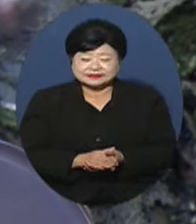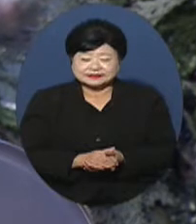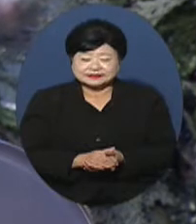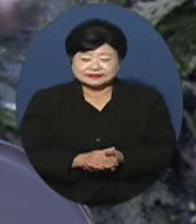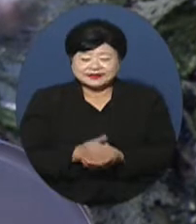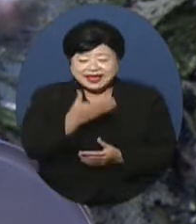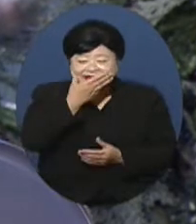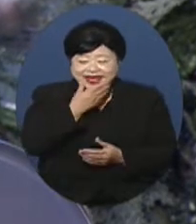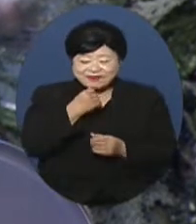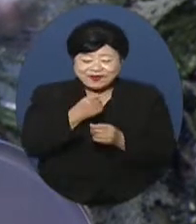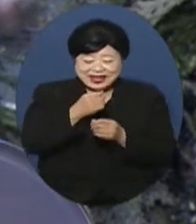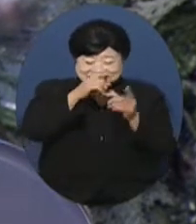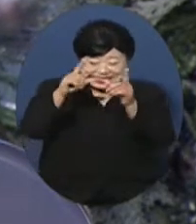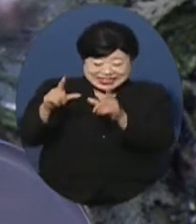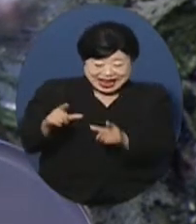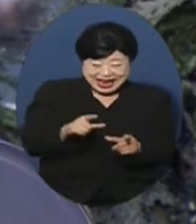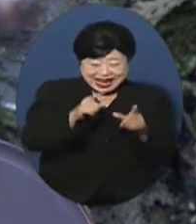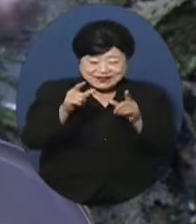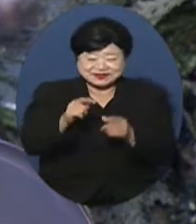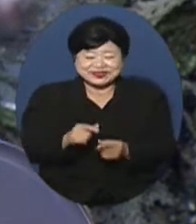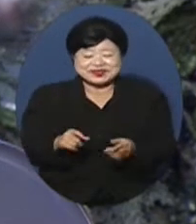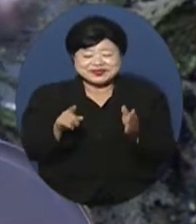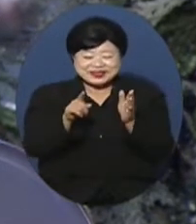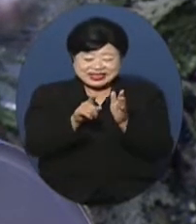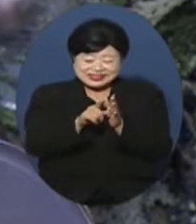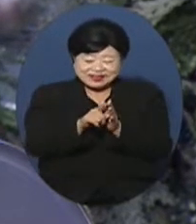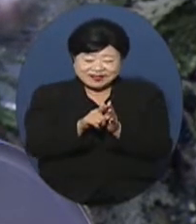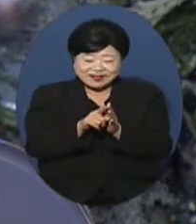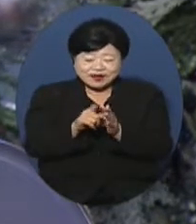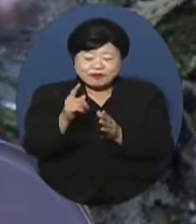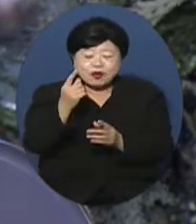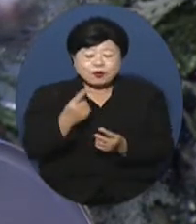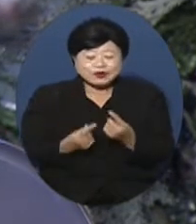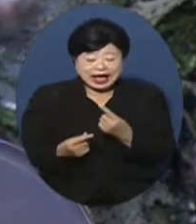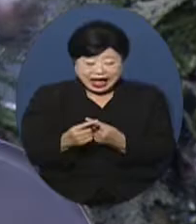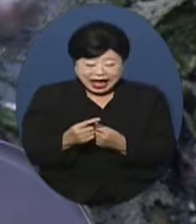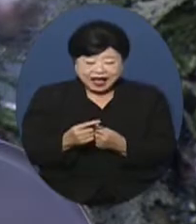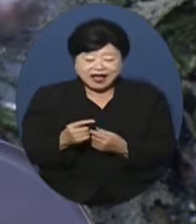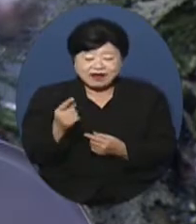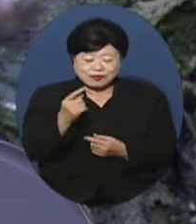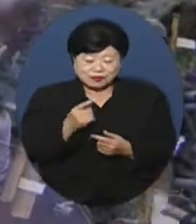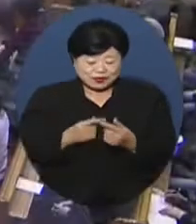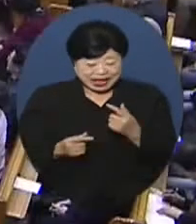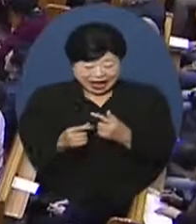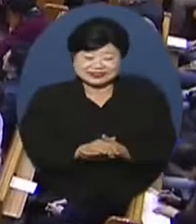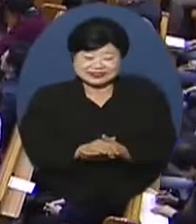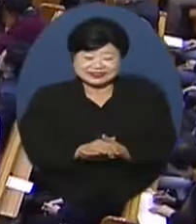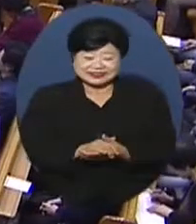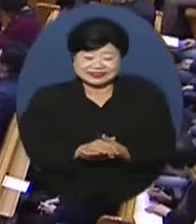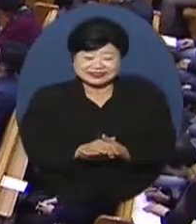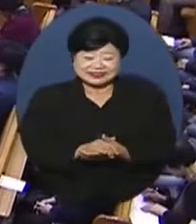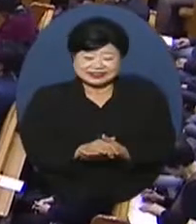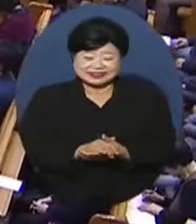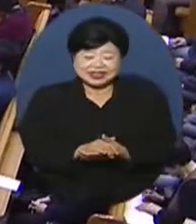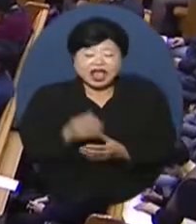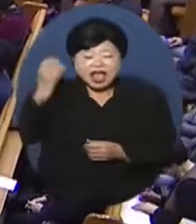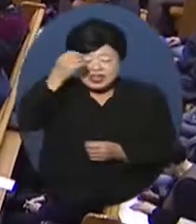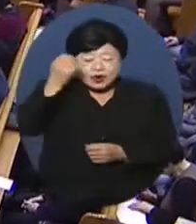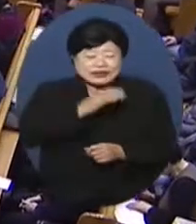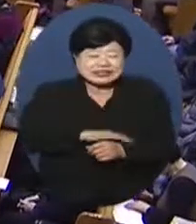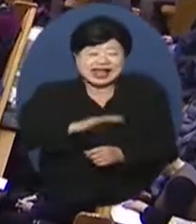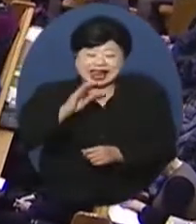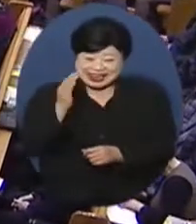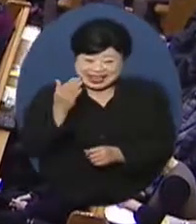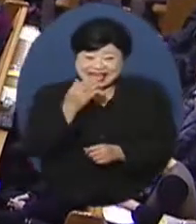행복한 삶은 쌀 위해서는 무엇보다 에 무엇보다 세원이 절대